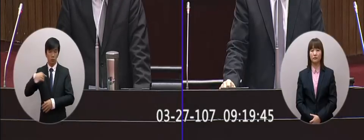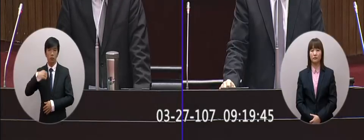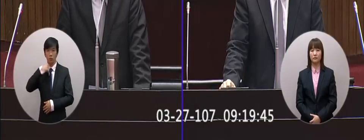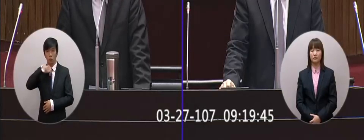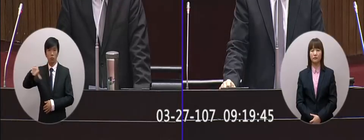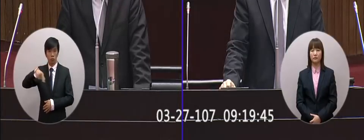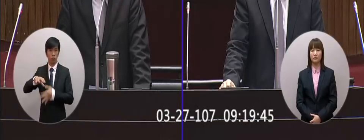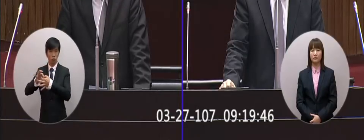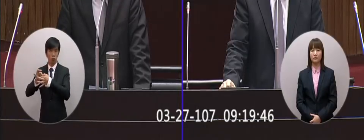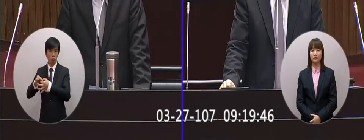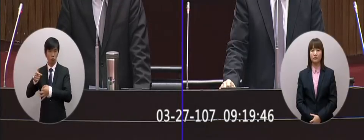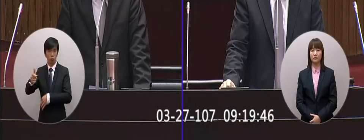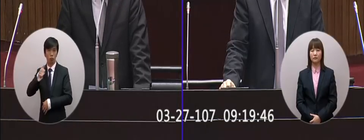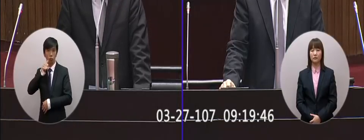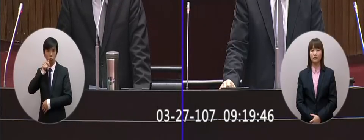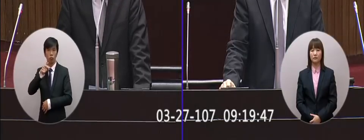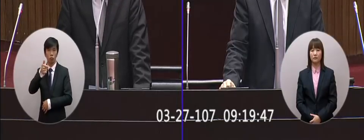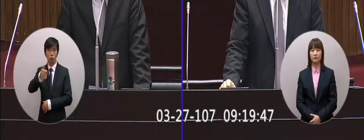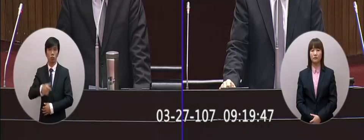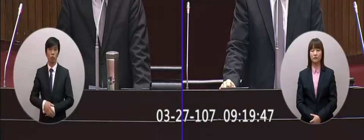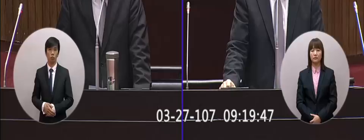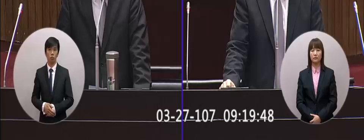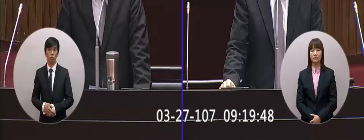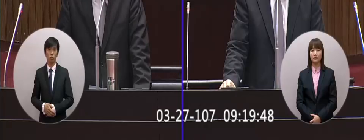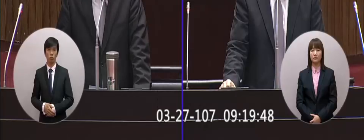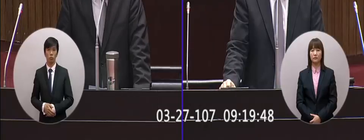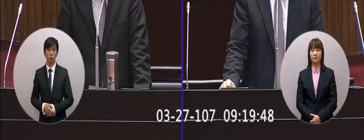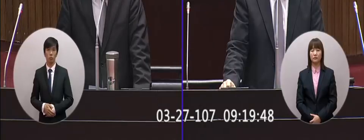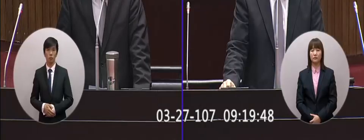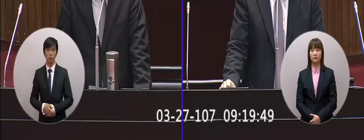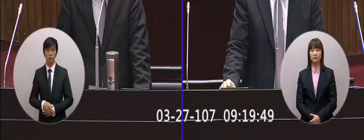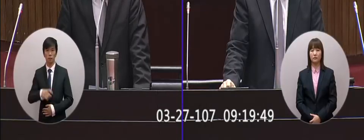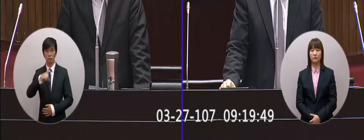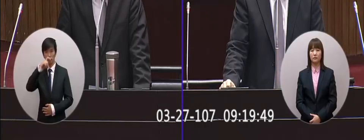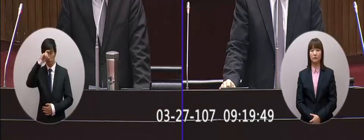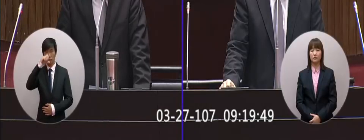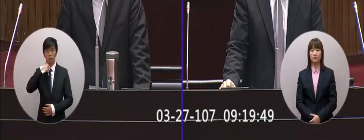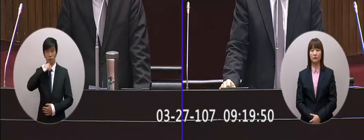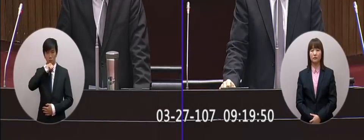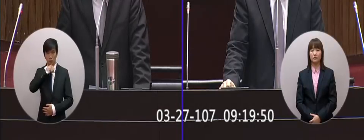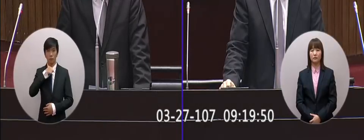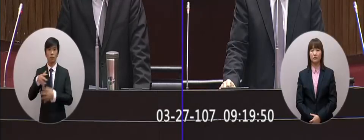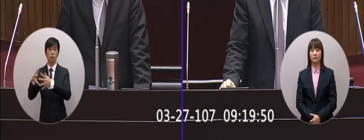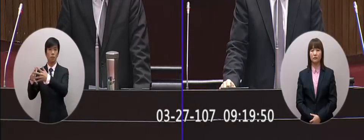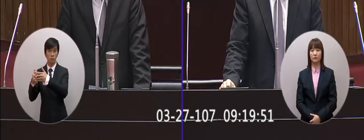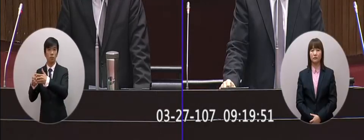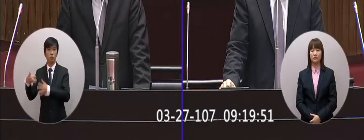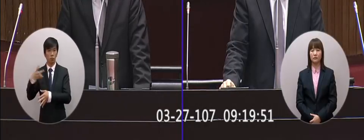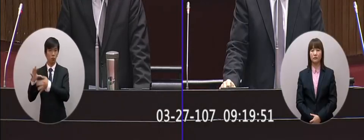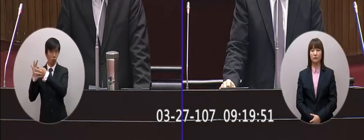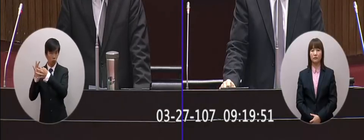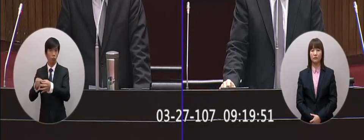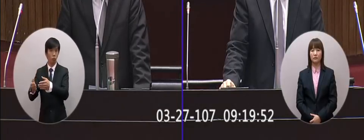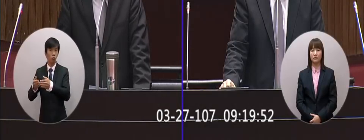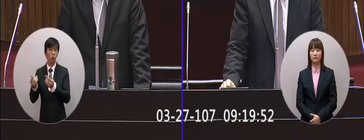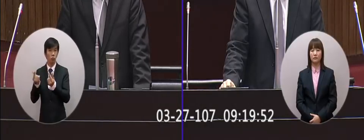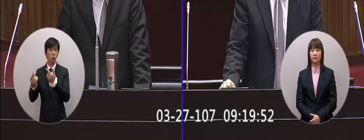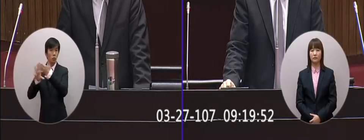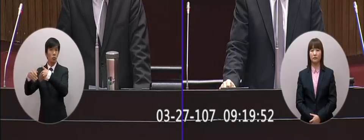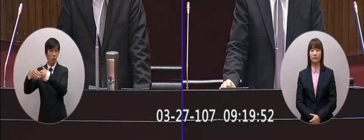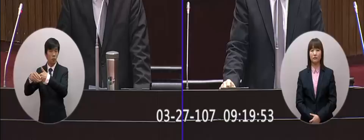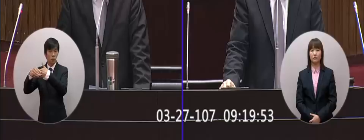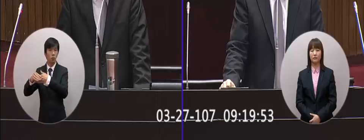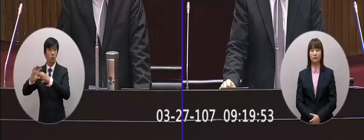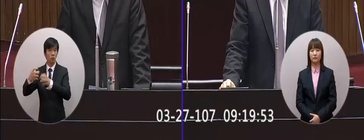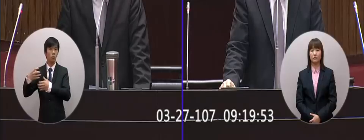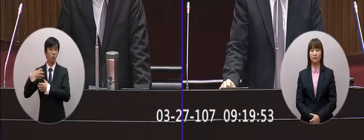认为我们也应该要持续加强，两国双边的关系，不管是外交国防的合作，甚